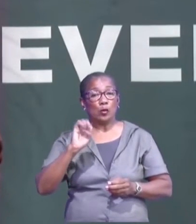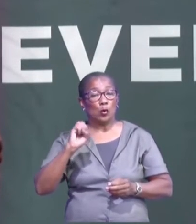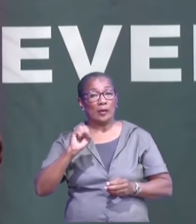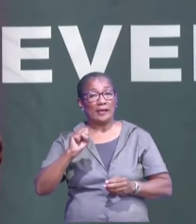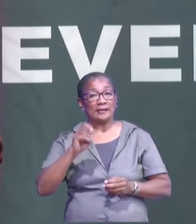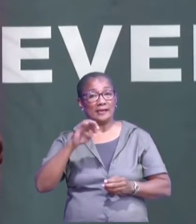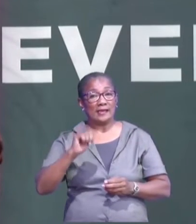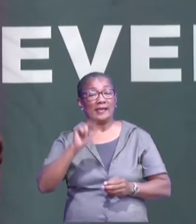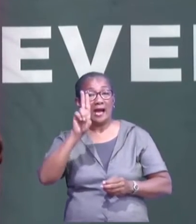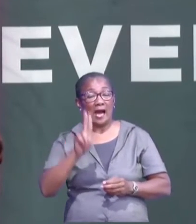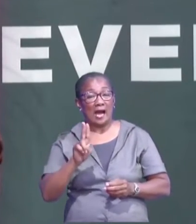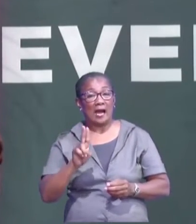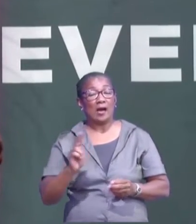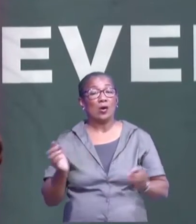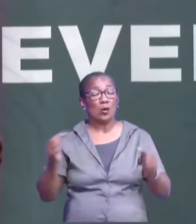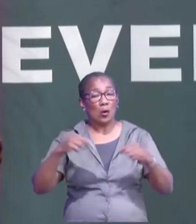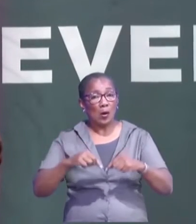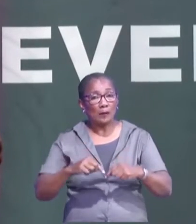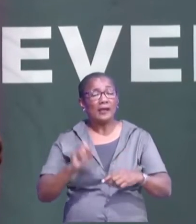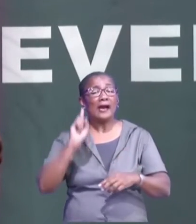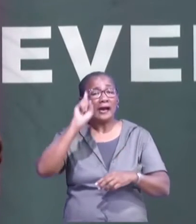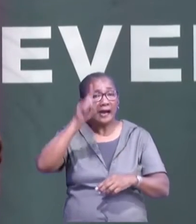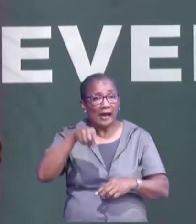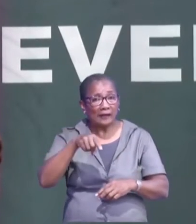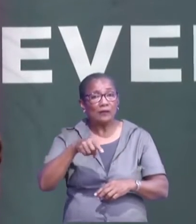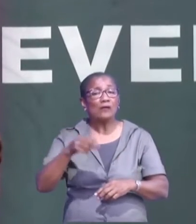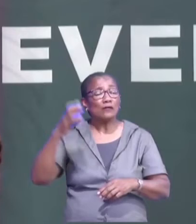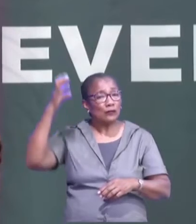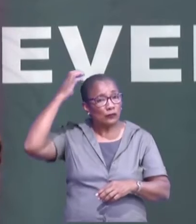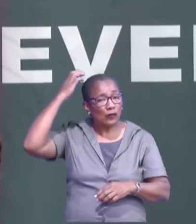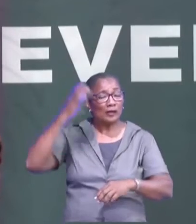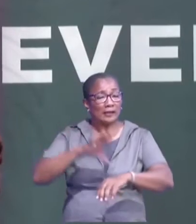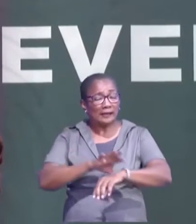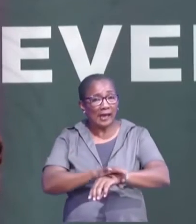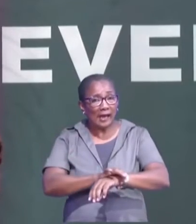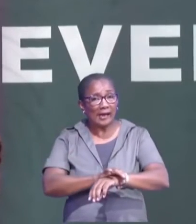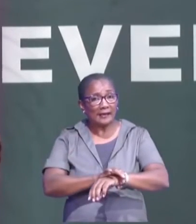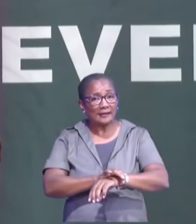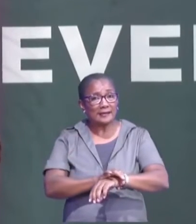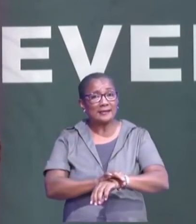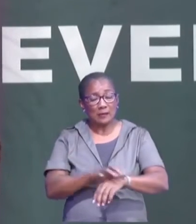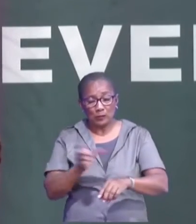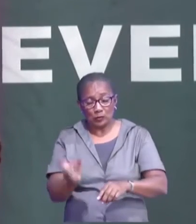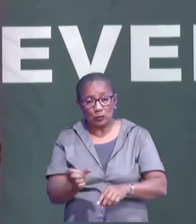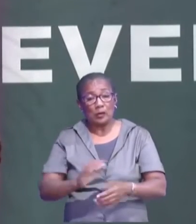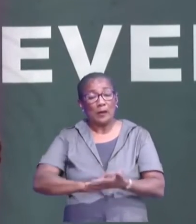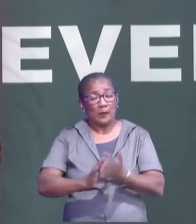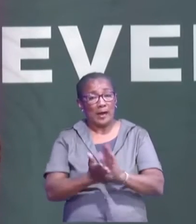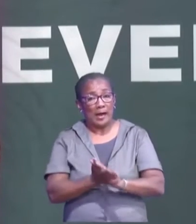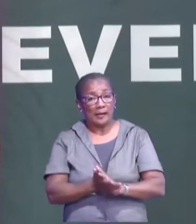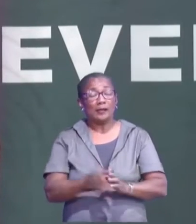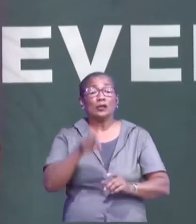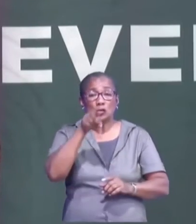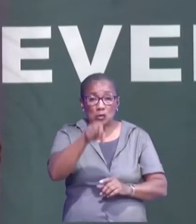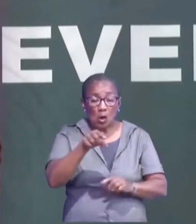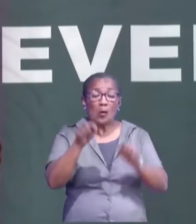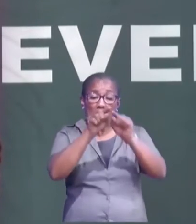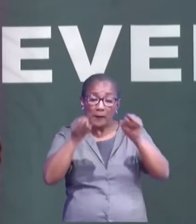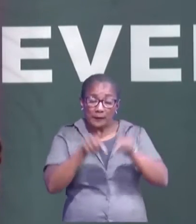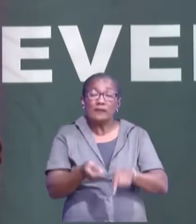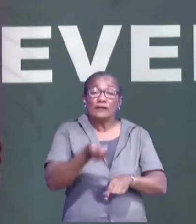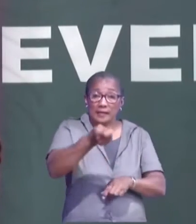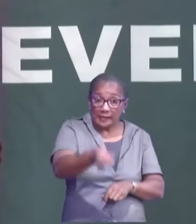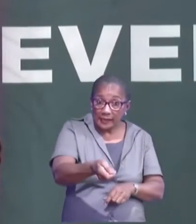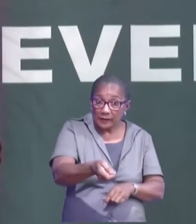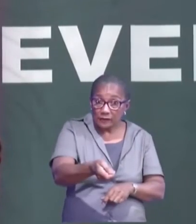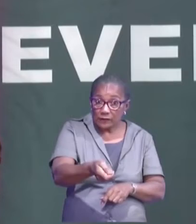komt en u bent daar geweest voor een noodgeval, dan moet de arts die u behandeld heeft u een briefje geven